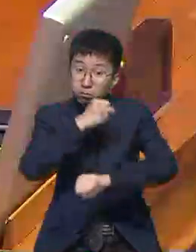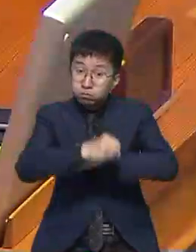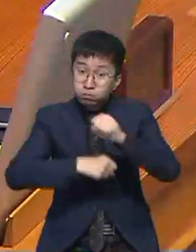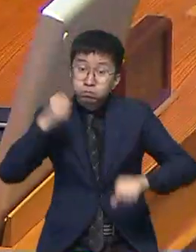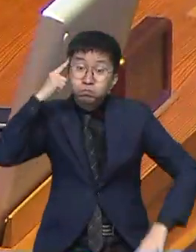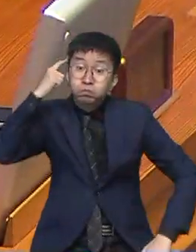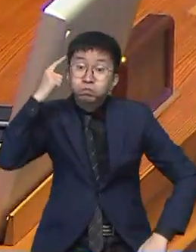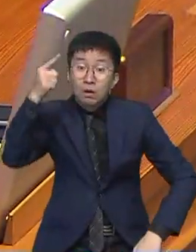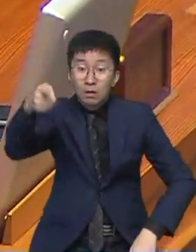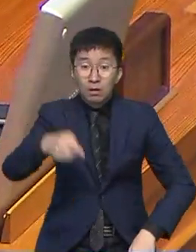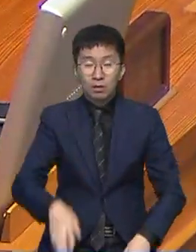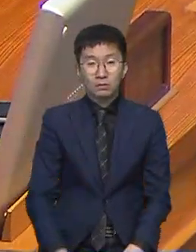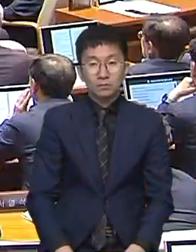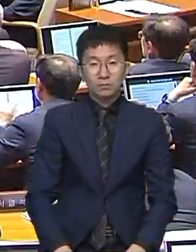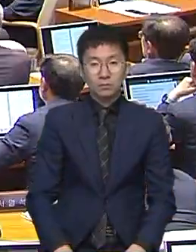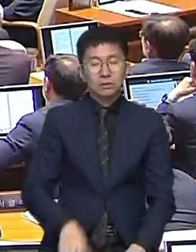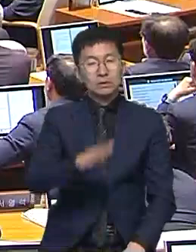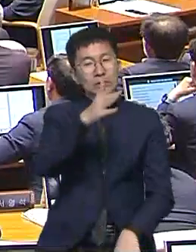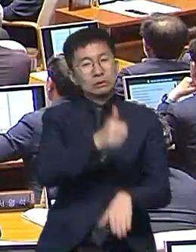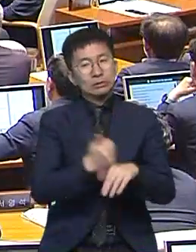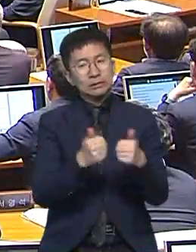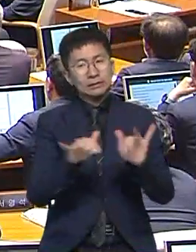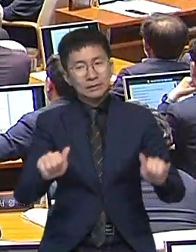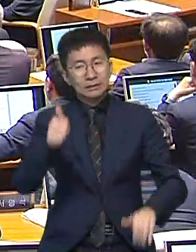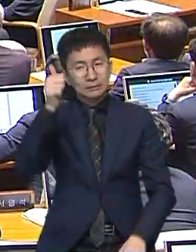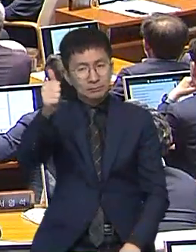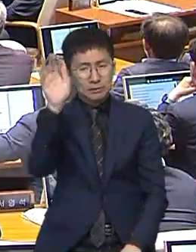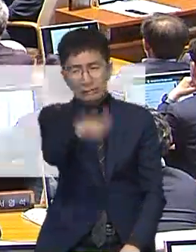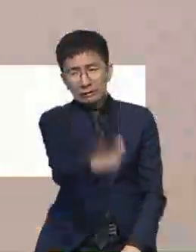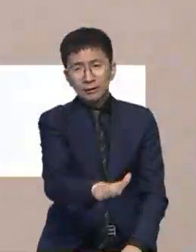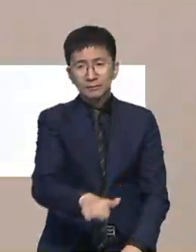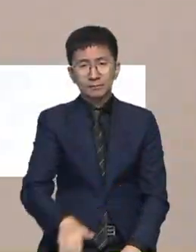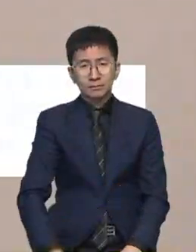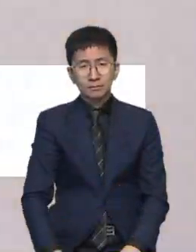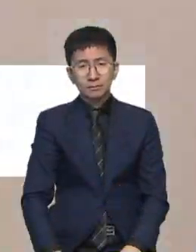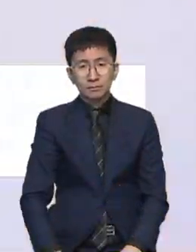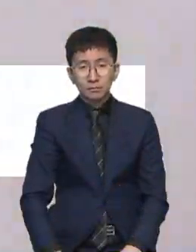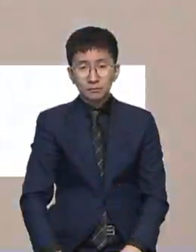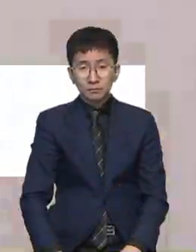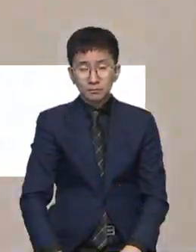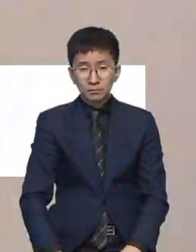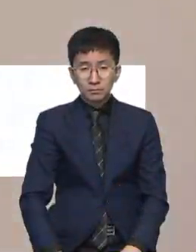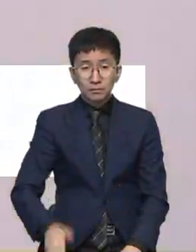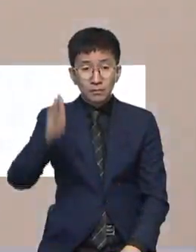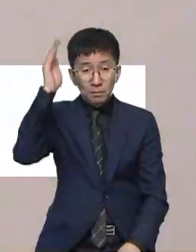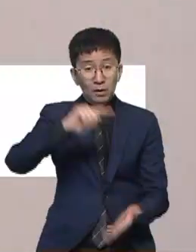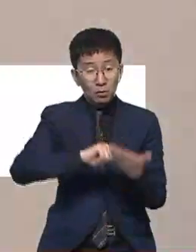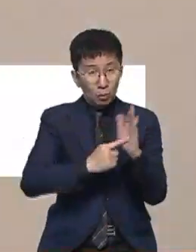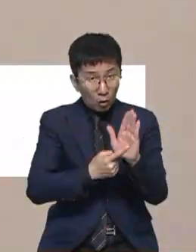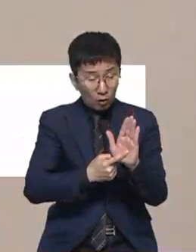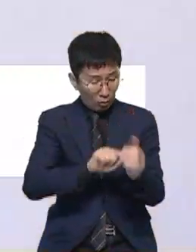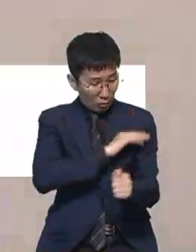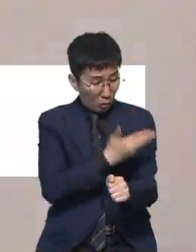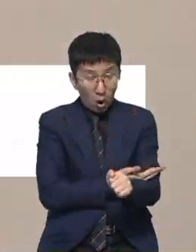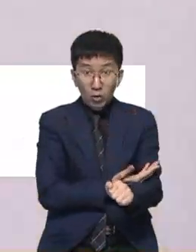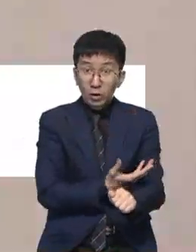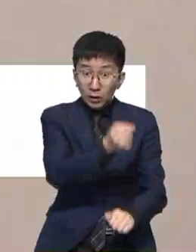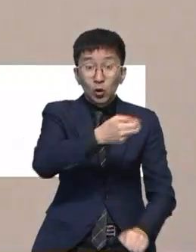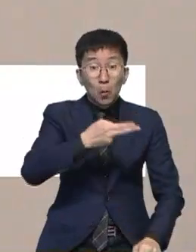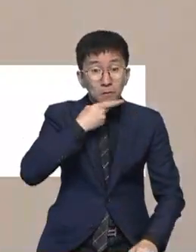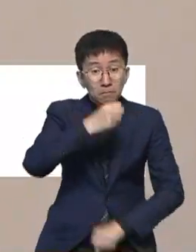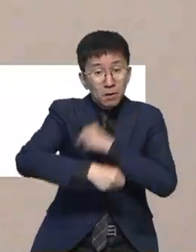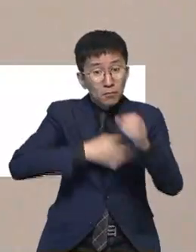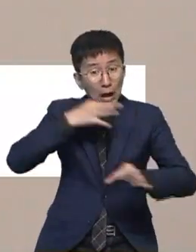항의가 계속되자 국회의장이 발끈했습니다. 의장으로부터 발언권을 받지 말고 의석에서 소리 지르는 행위 제발